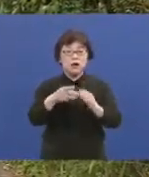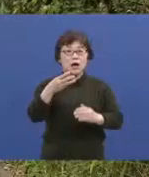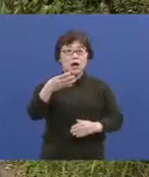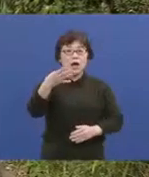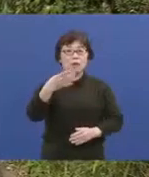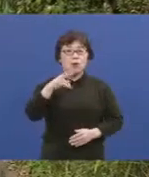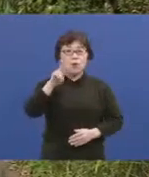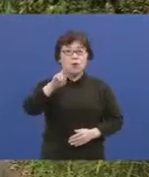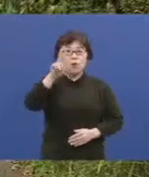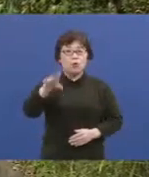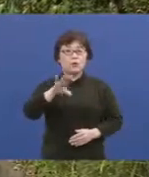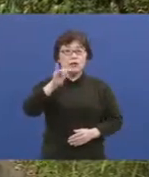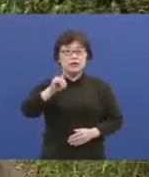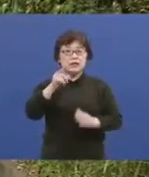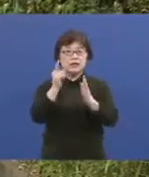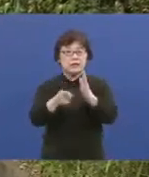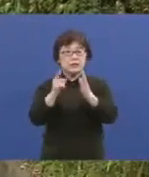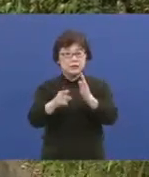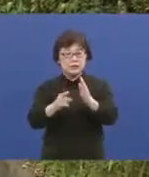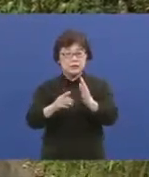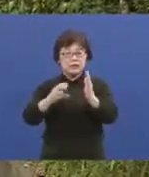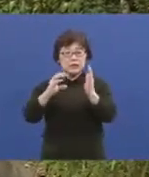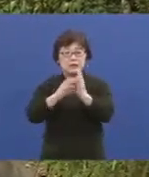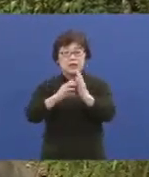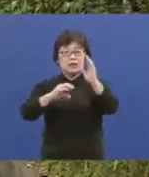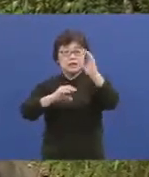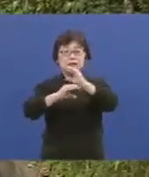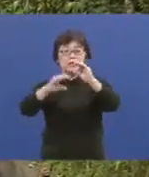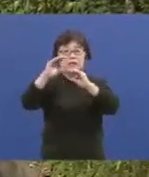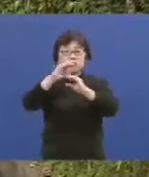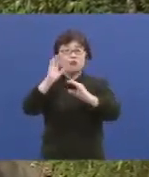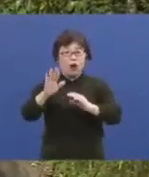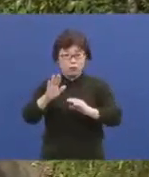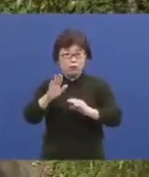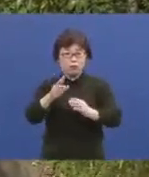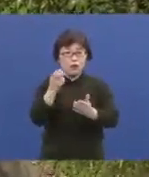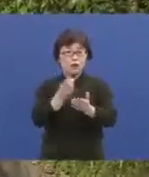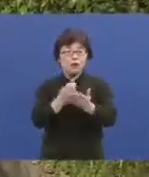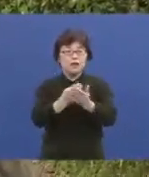石室が保管されているようです。 はい、ぜひ行きましょう。